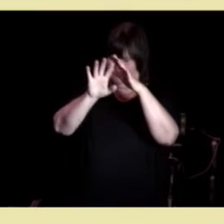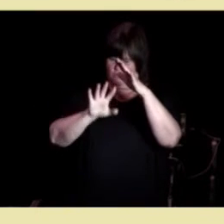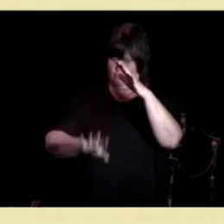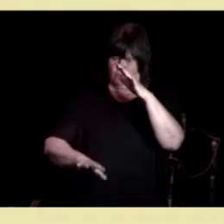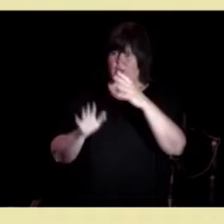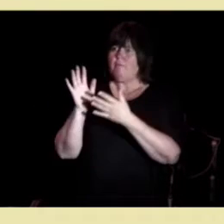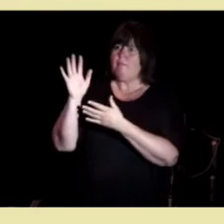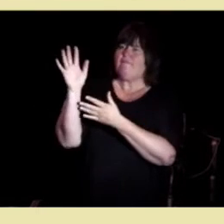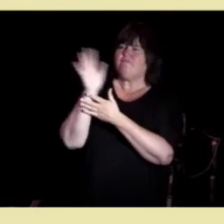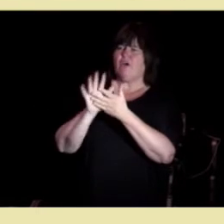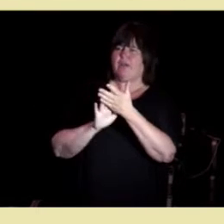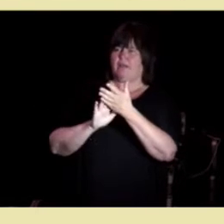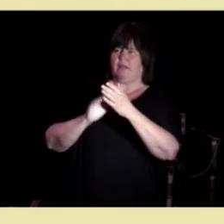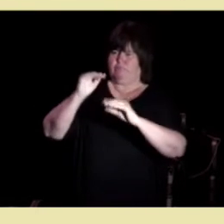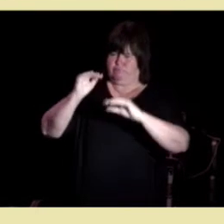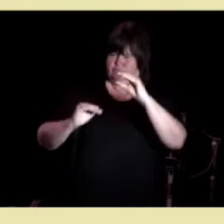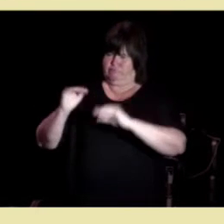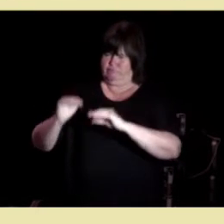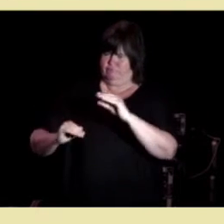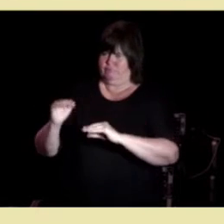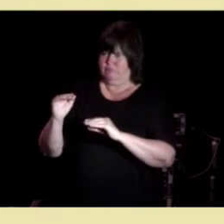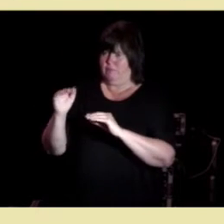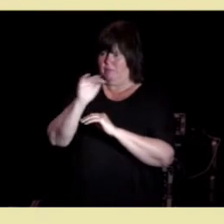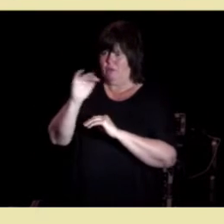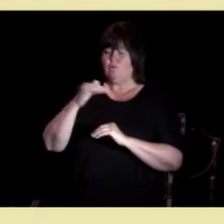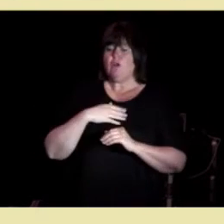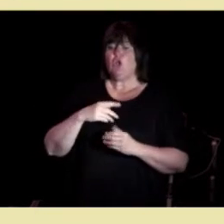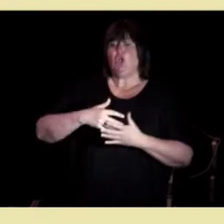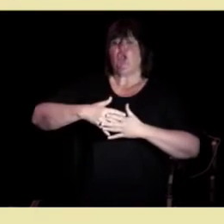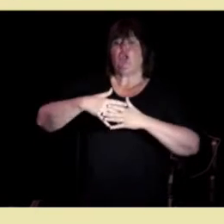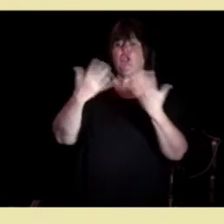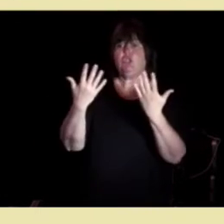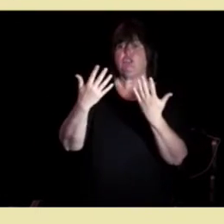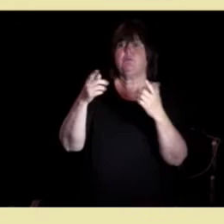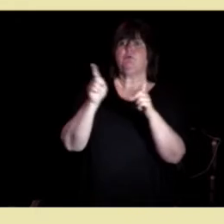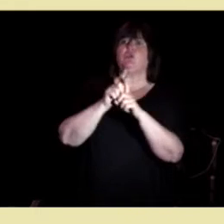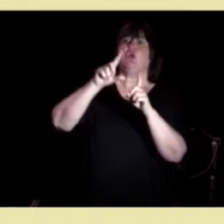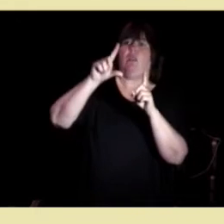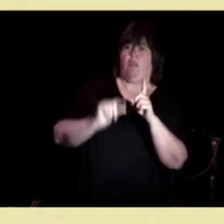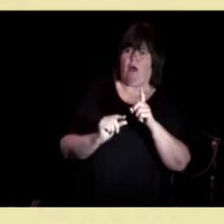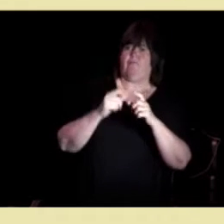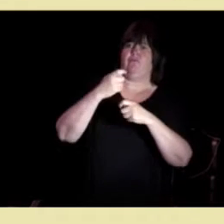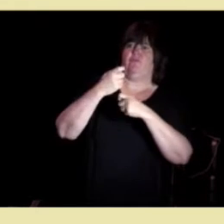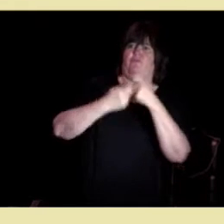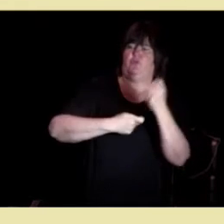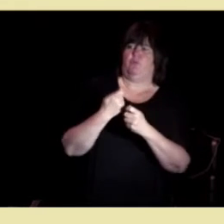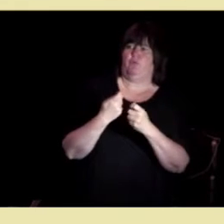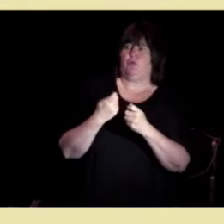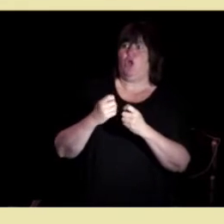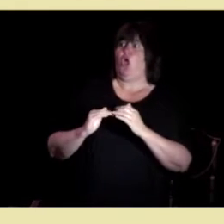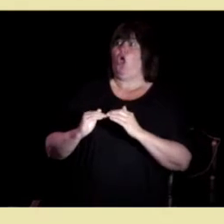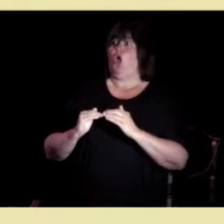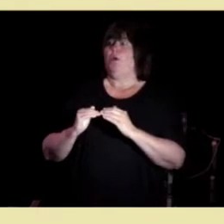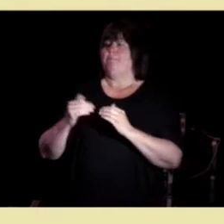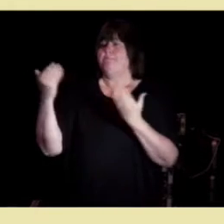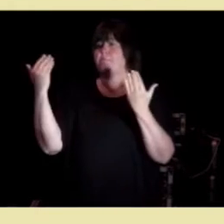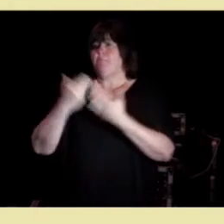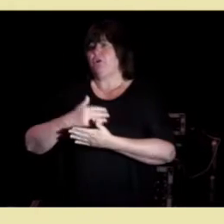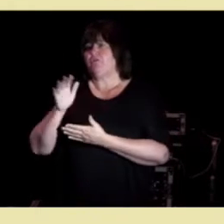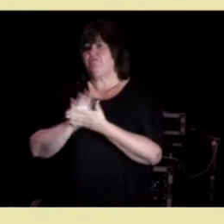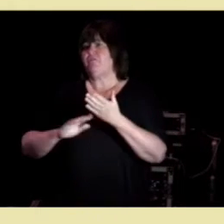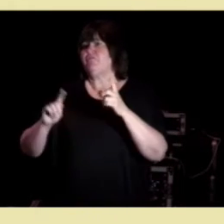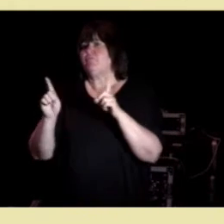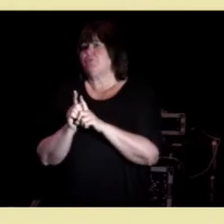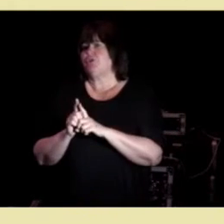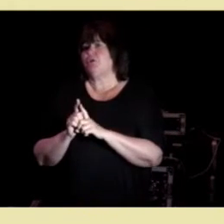av forbruksnivået. Lys farge betyr lavt forbruk, mørk farge betyr høyt forbruk. Og